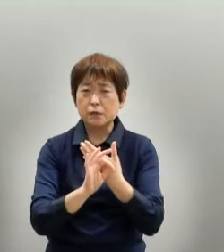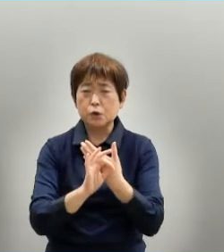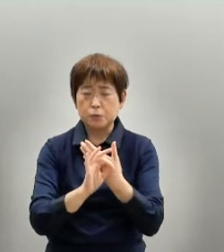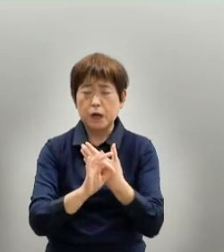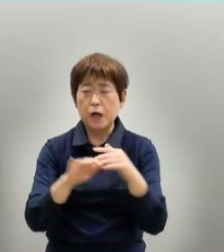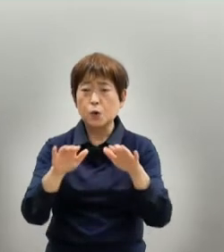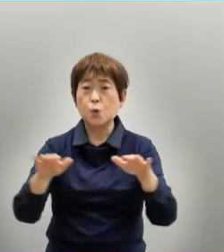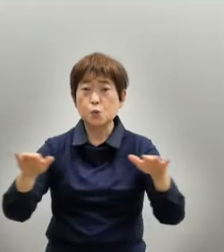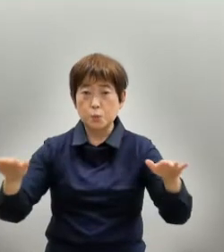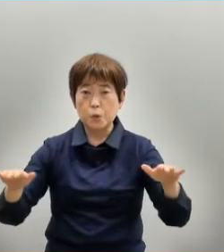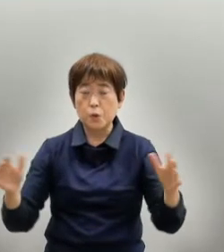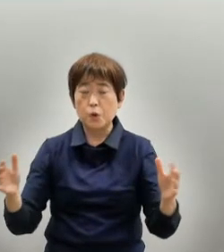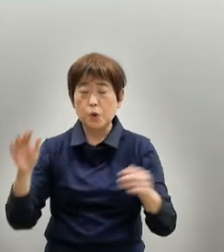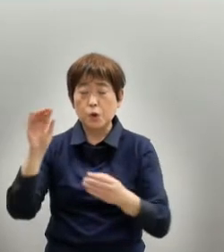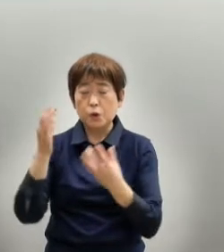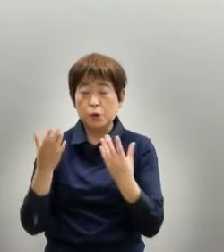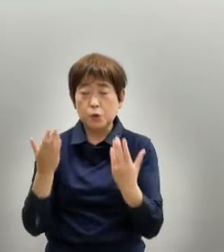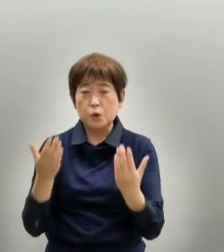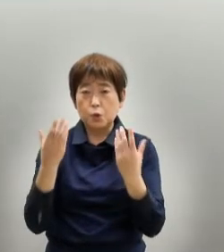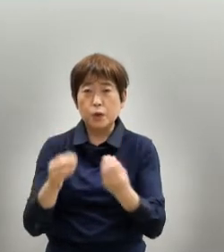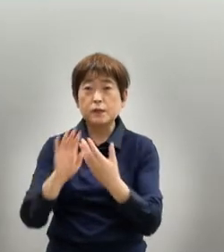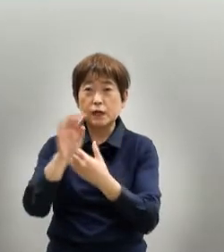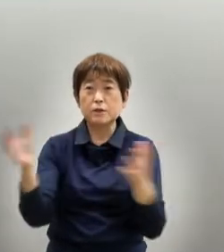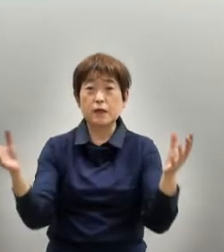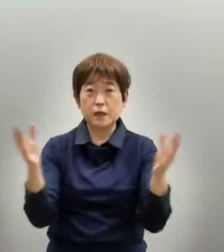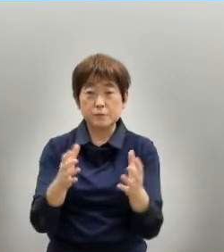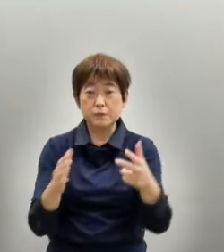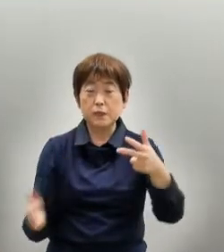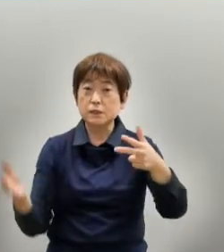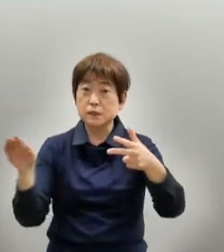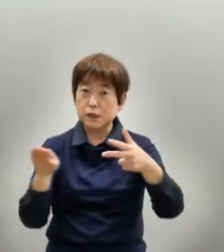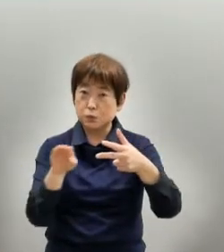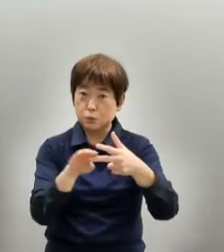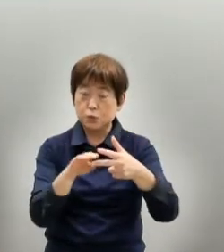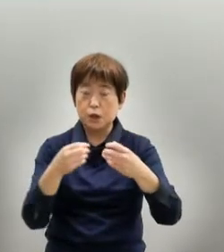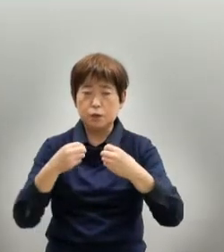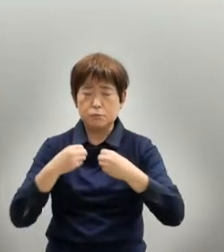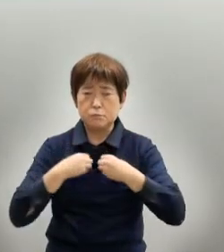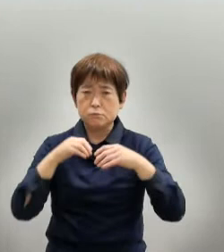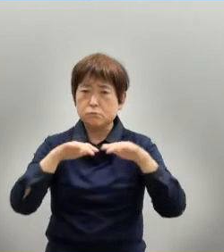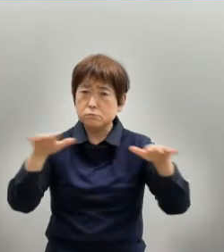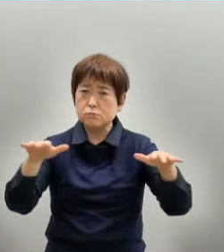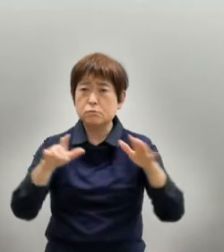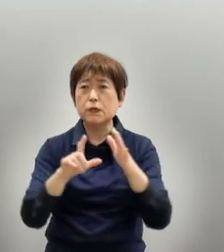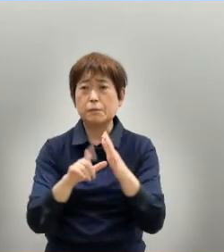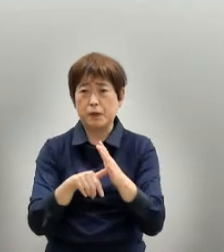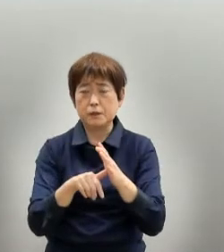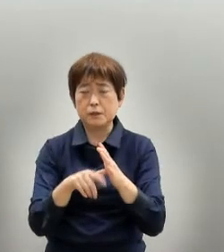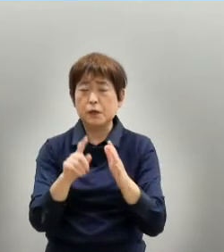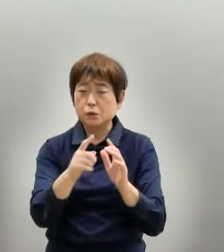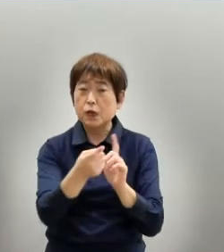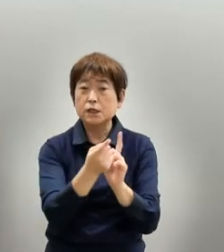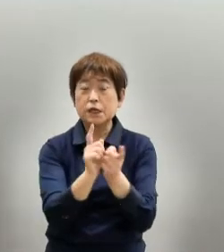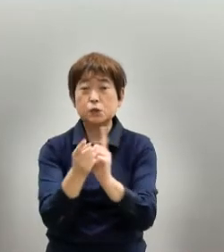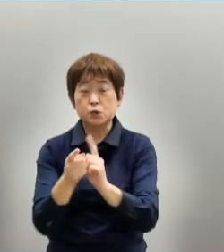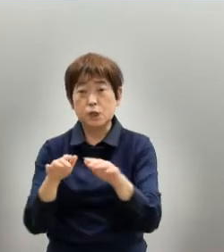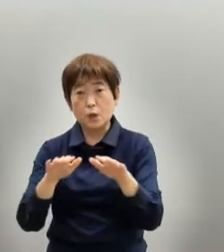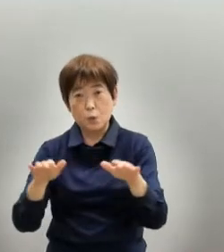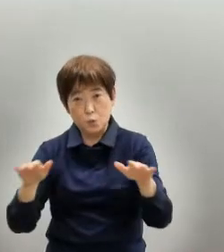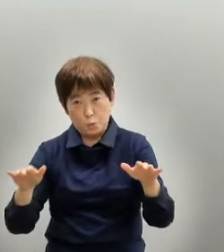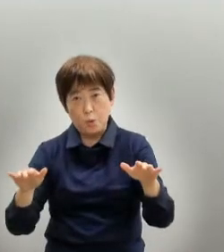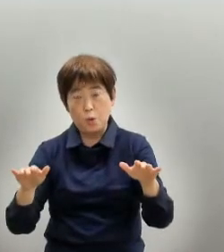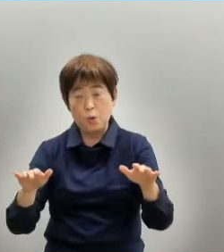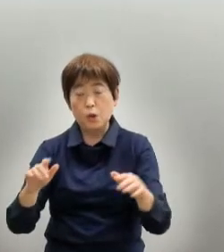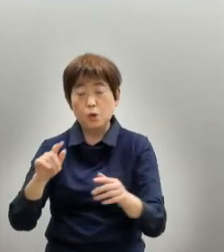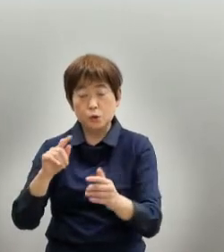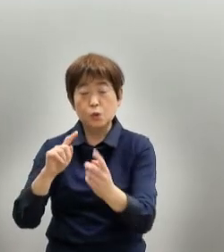ラスターにおきまして、感染児童にですね、接触した周囲の児童とか保護者など、大体感染の可